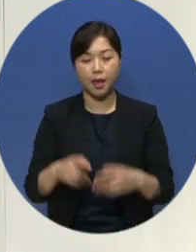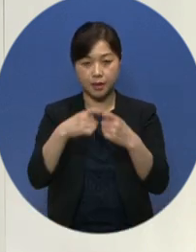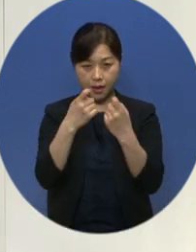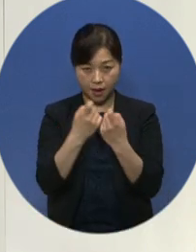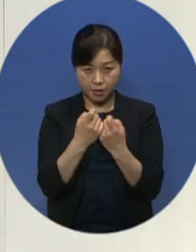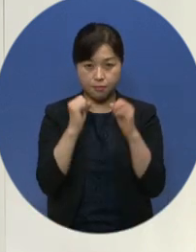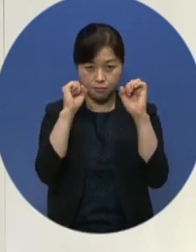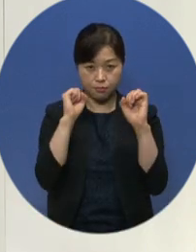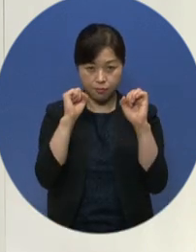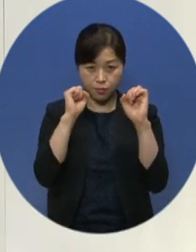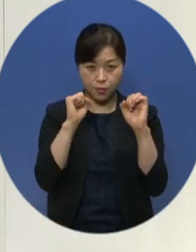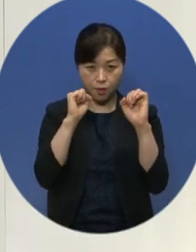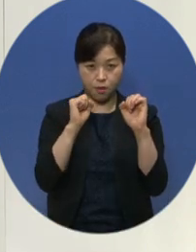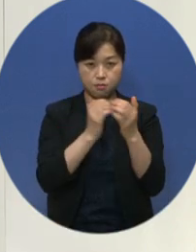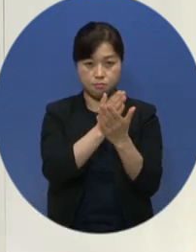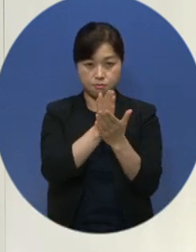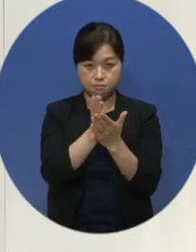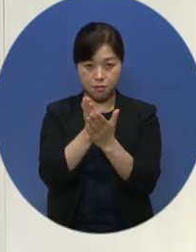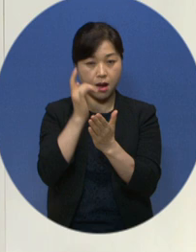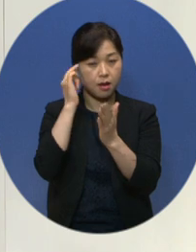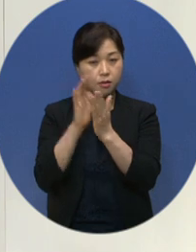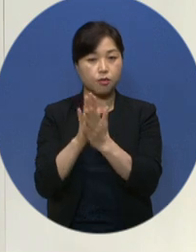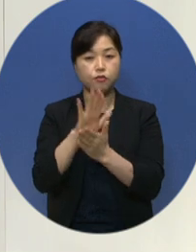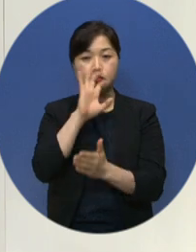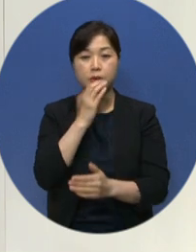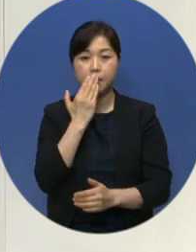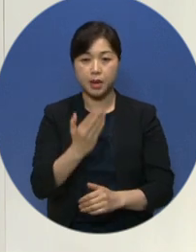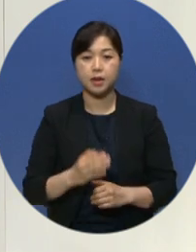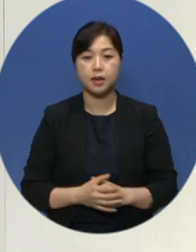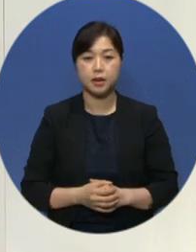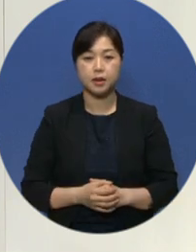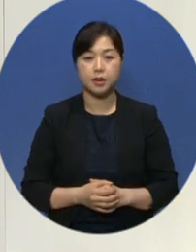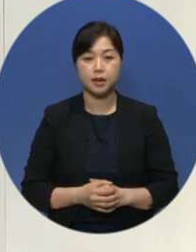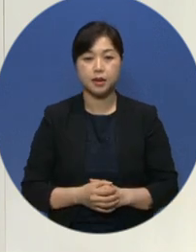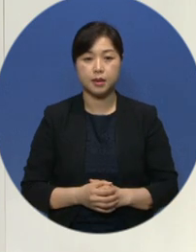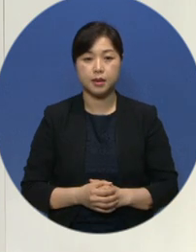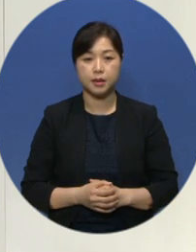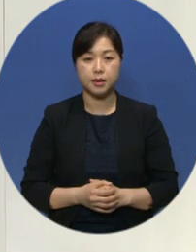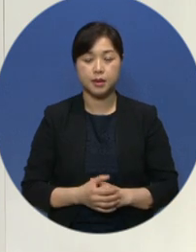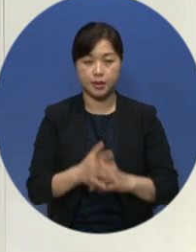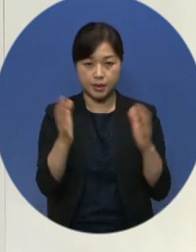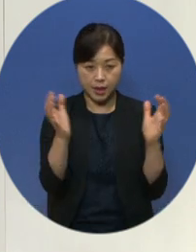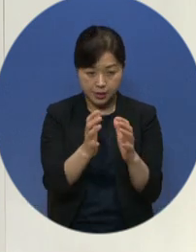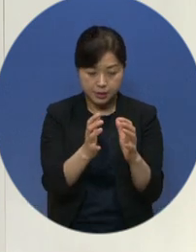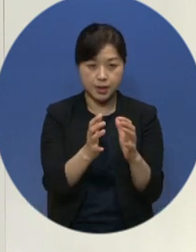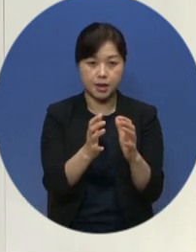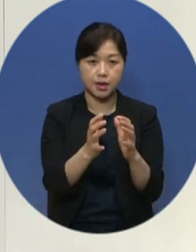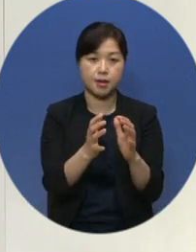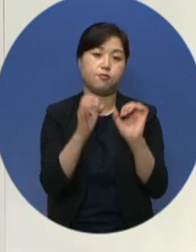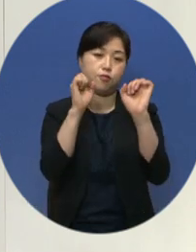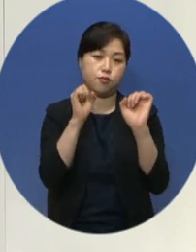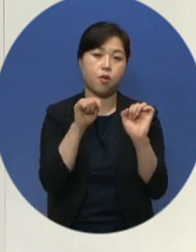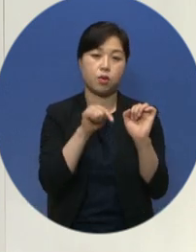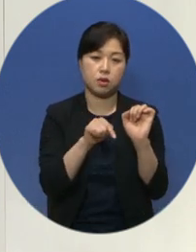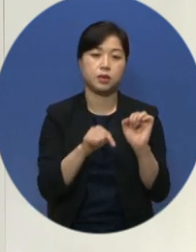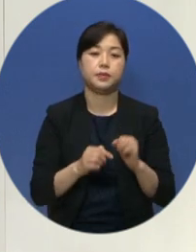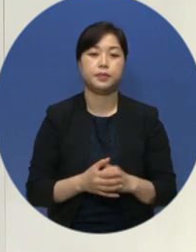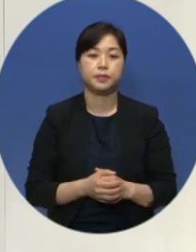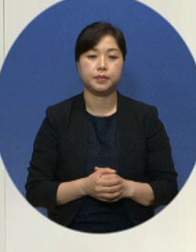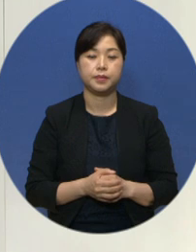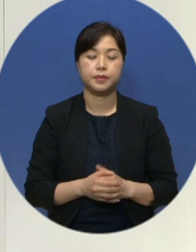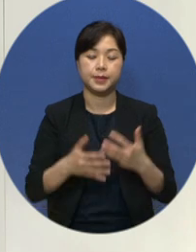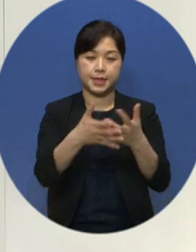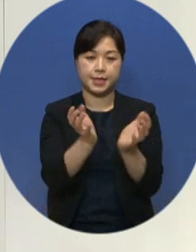종목들은 이제 각자가 좀 알아서 훈련을 할 수도 있는데 이 단체 종목들 같은 경우는 에 그 일에